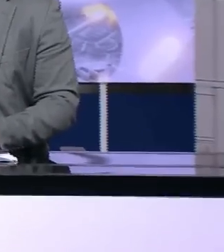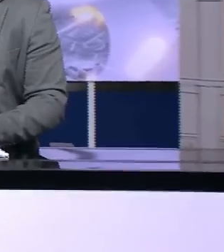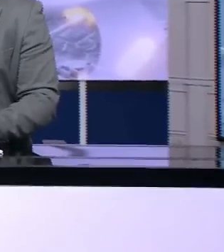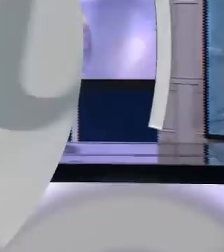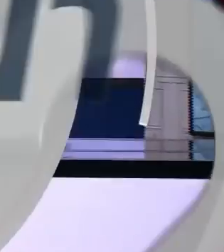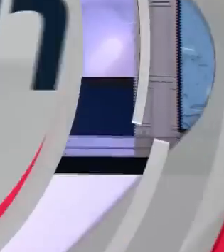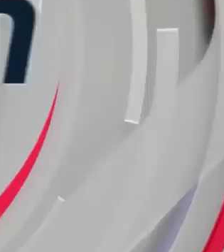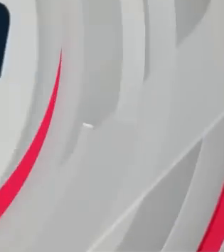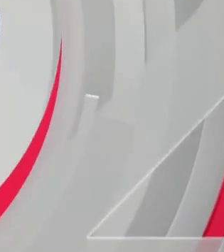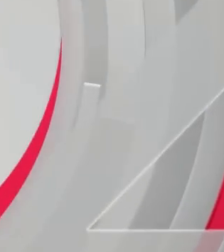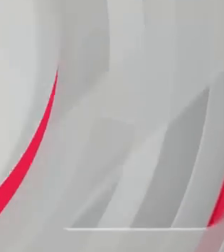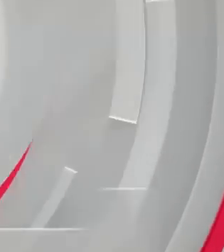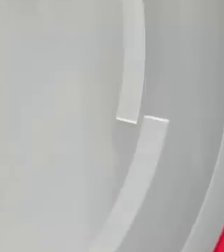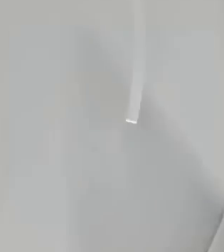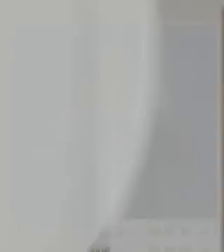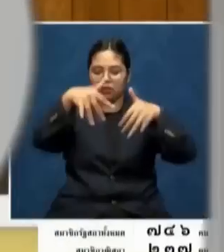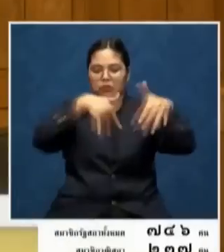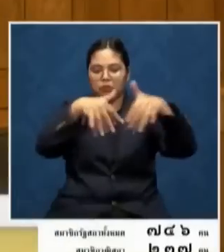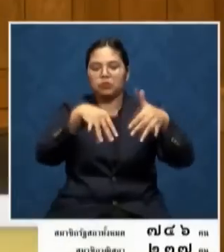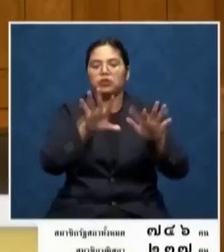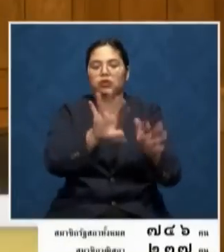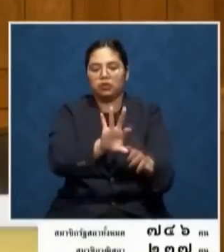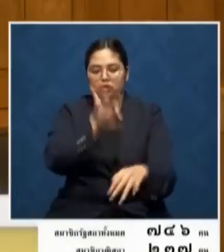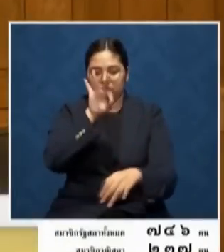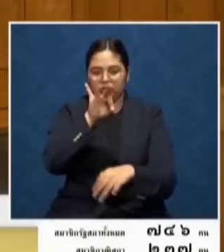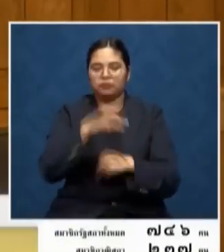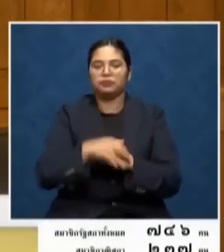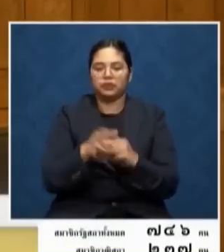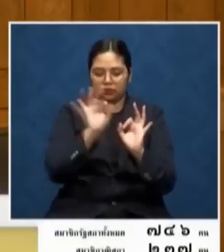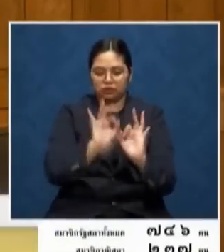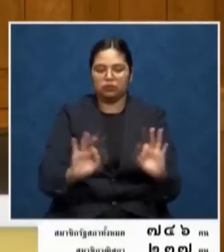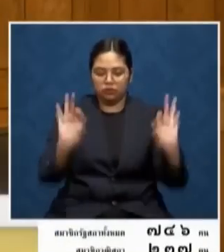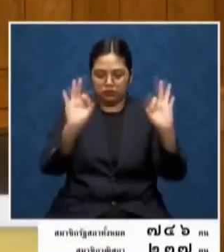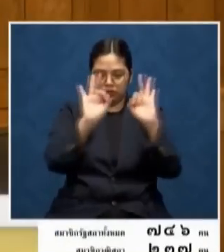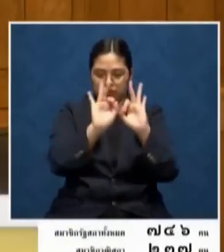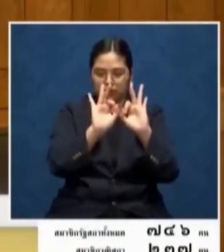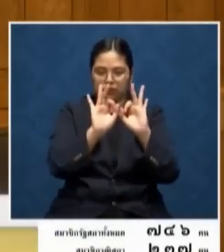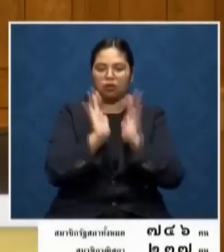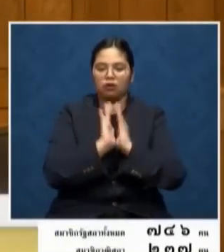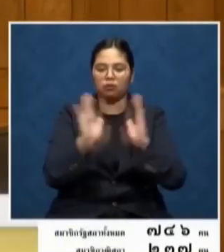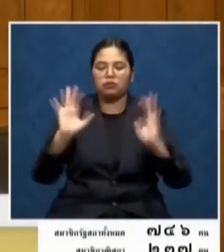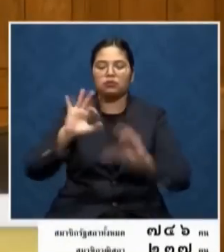ากขึ้นมีการหารือพูดคุยถกกันเข้มมากขึ้นจากเมื่อวานหลายคนบอกเบาหวิวเลย